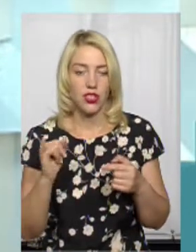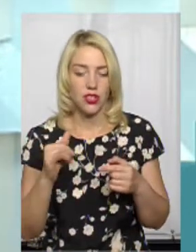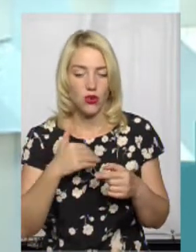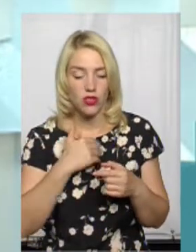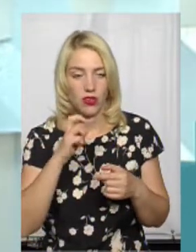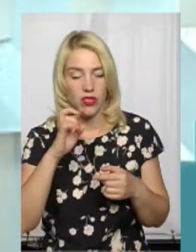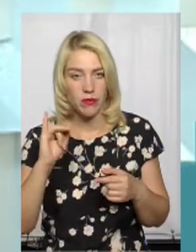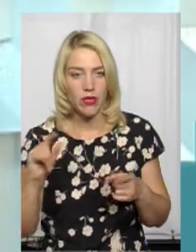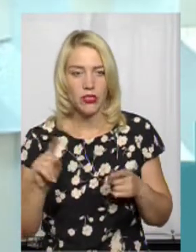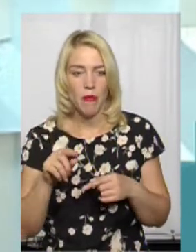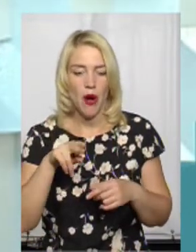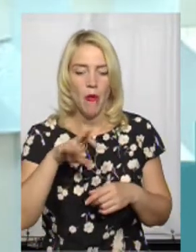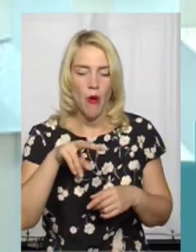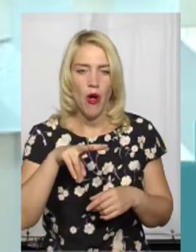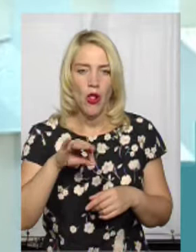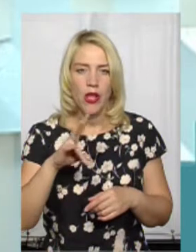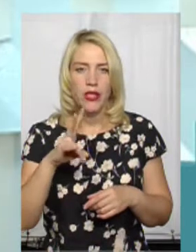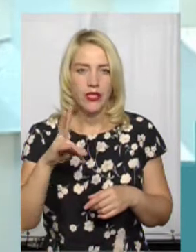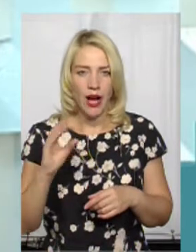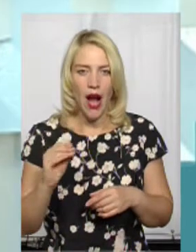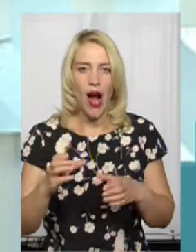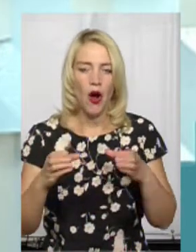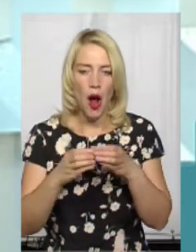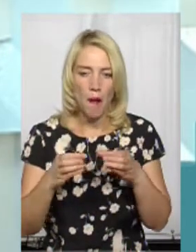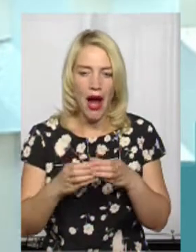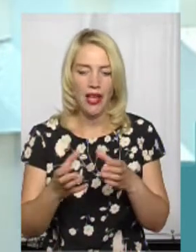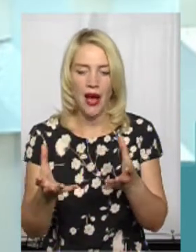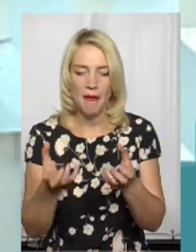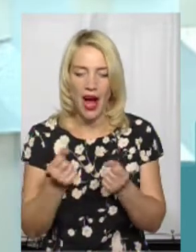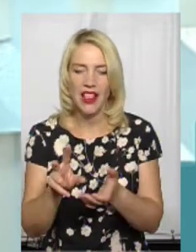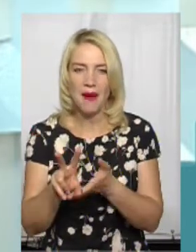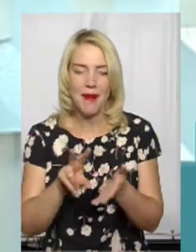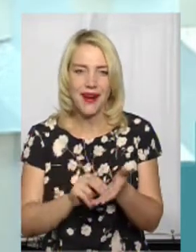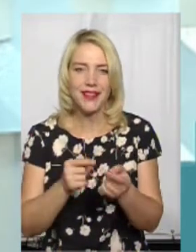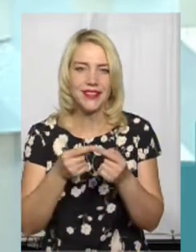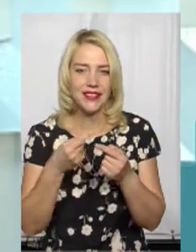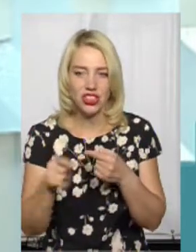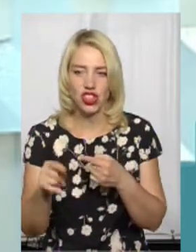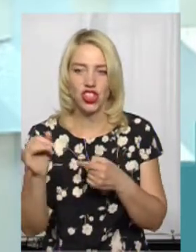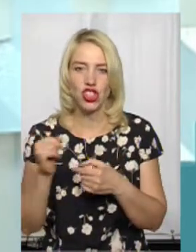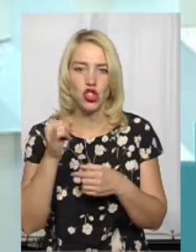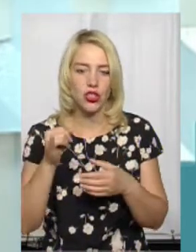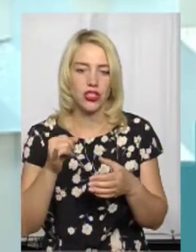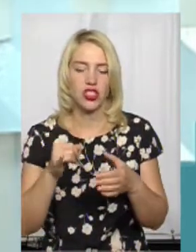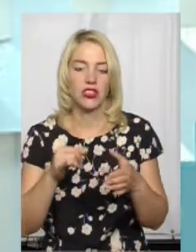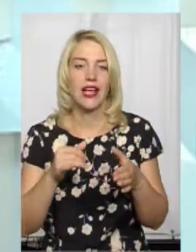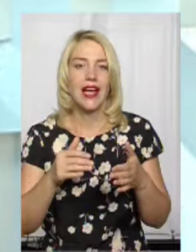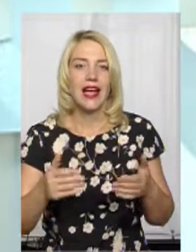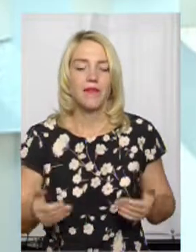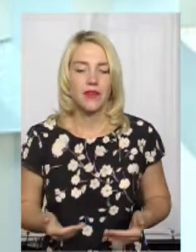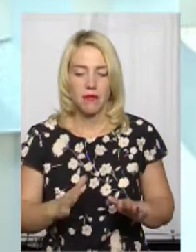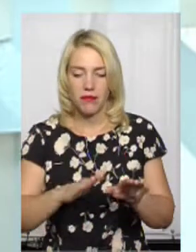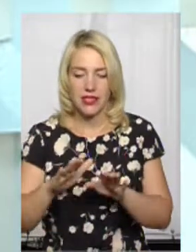щоб з Полонської громади брали приклад інші історичні населені місця, їх у